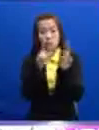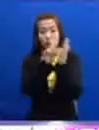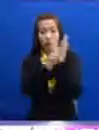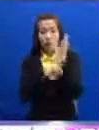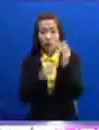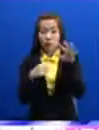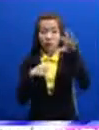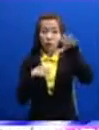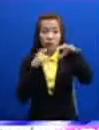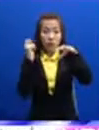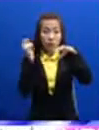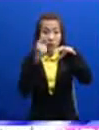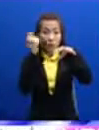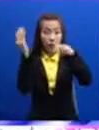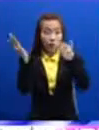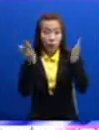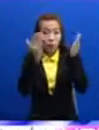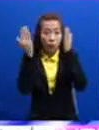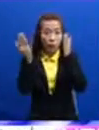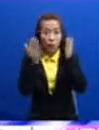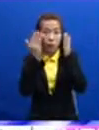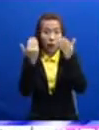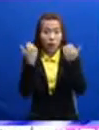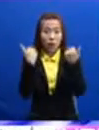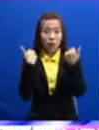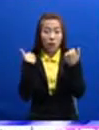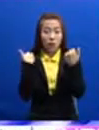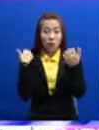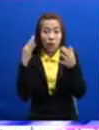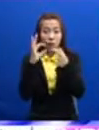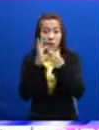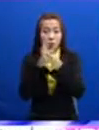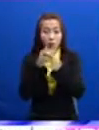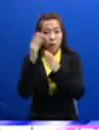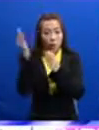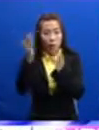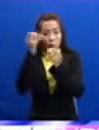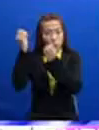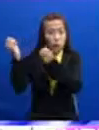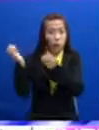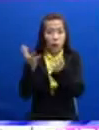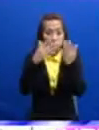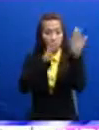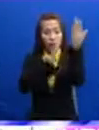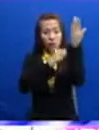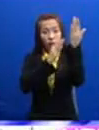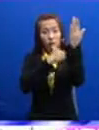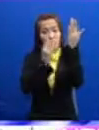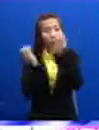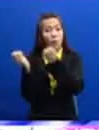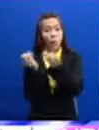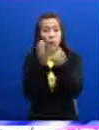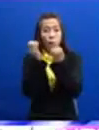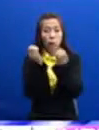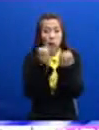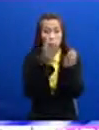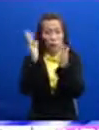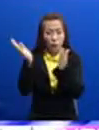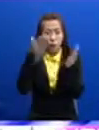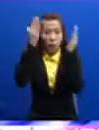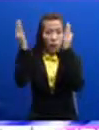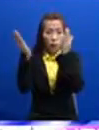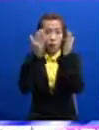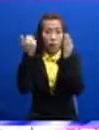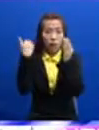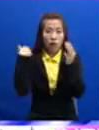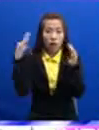วิทยานะคะก็ยืนยันสาเหตุที่อากาศหนาวเย็นในช่วงนี้มาจากคลื่นกระแสลมตะวันตกและความกดอากาศสูงที่มีกำลังแรงไม่